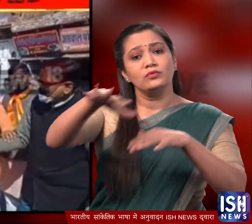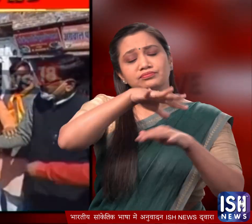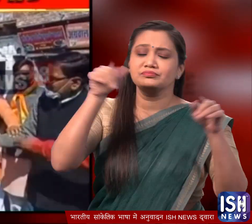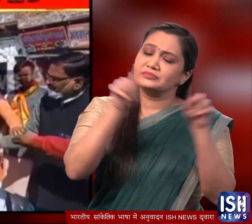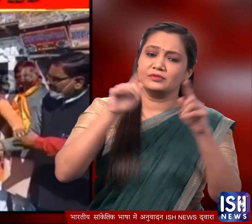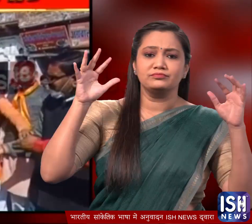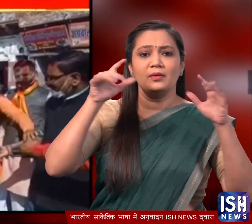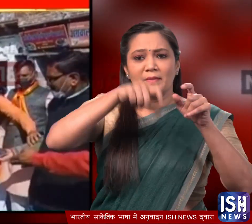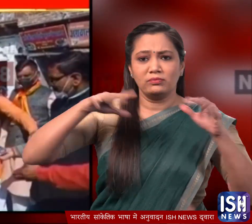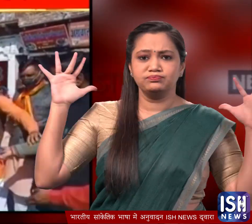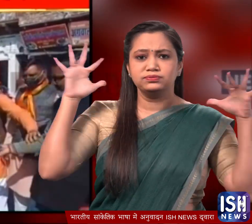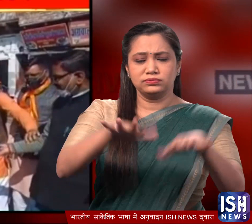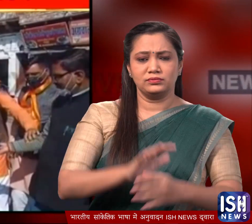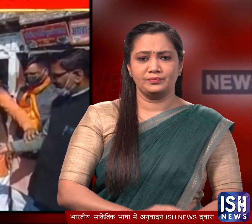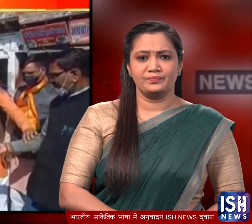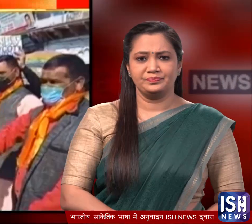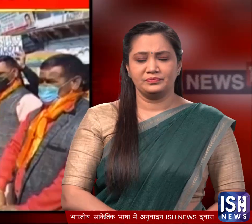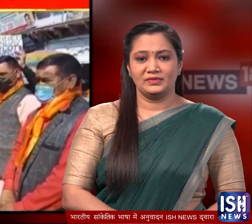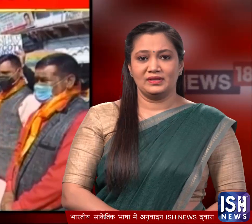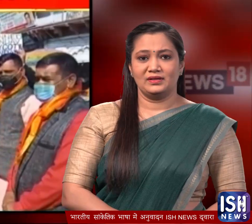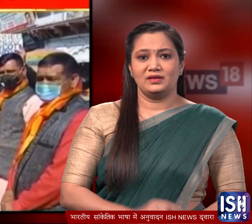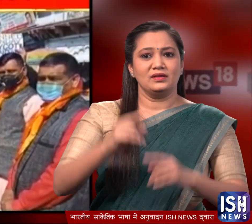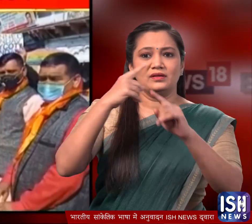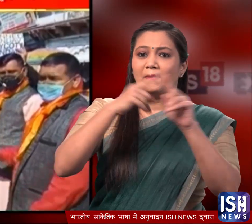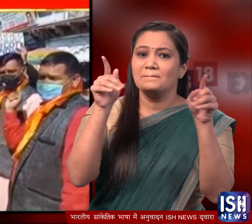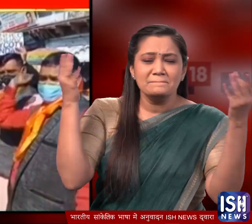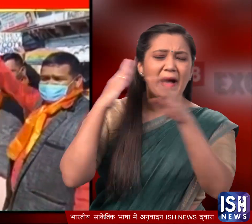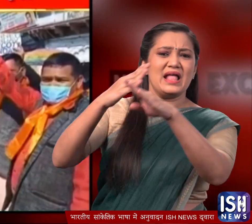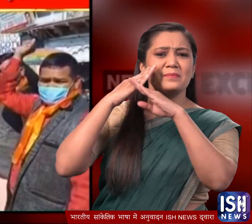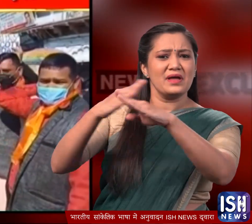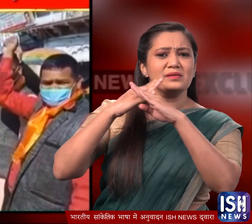में भी तांडव का विरोध करने के लिए लोग सड़कों पर आ गए।